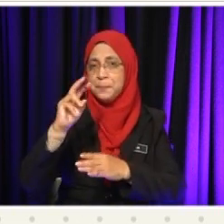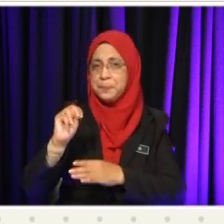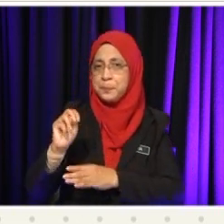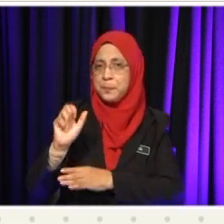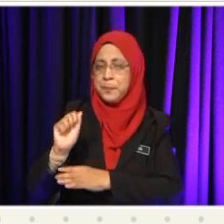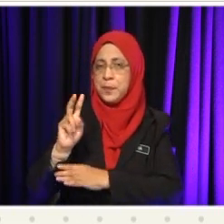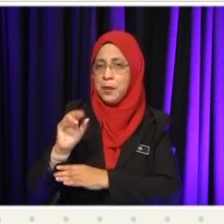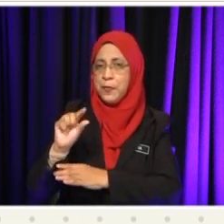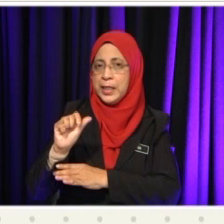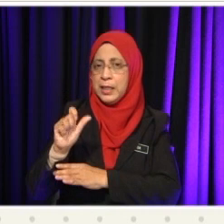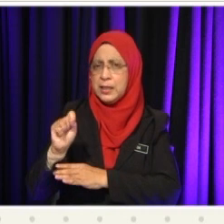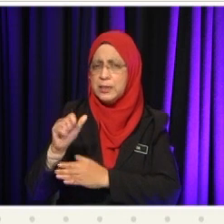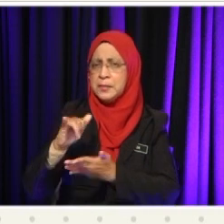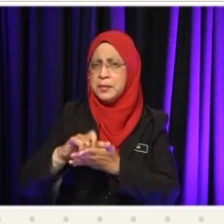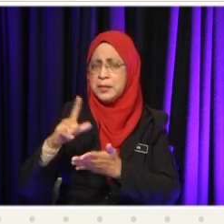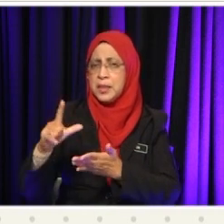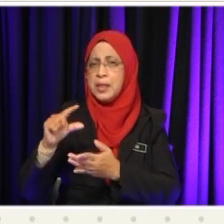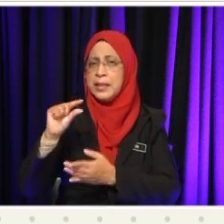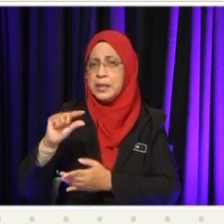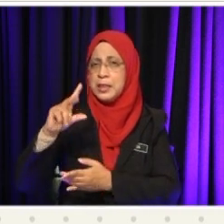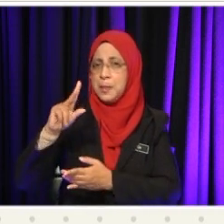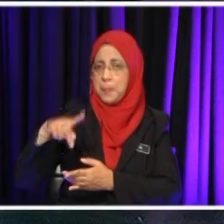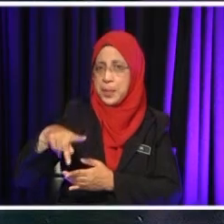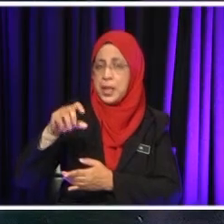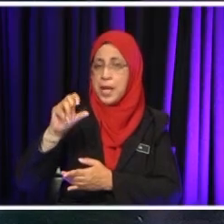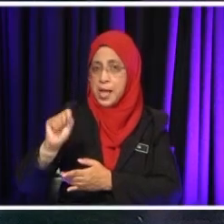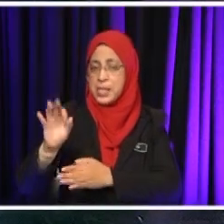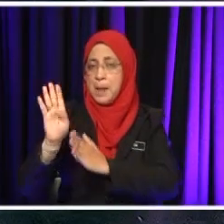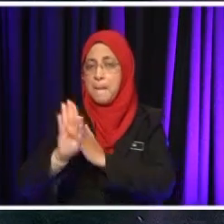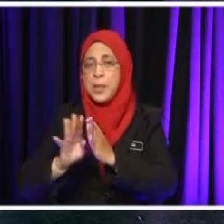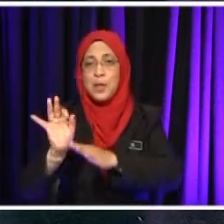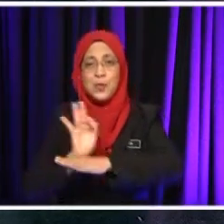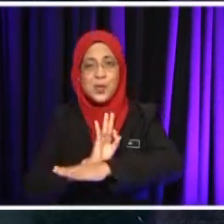itulah bagaimana GPS berfungsi Oke sih